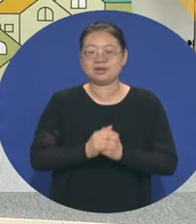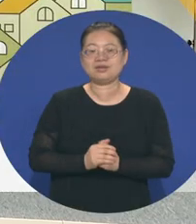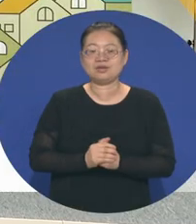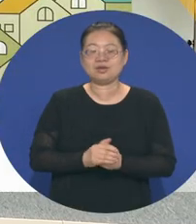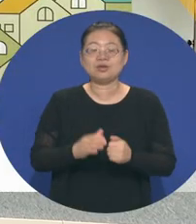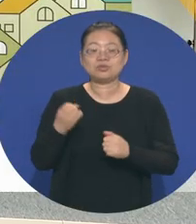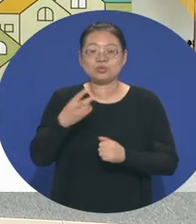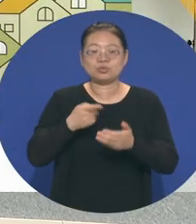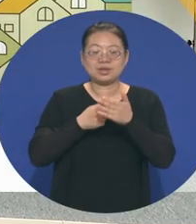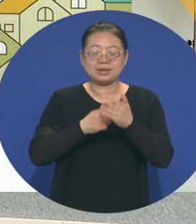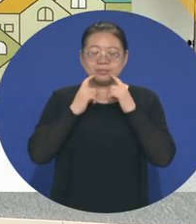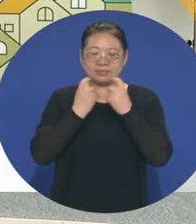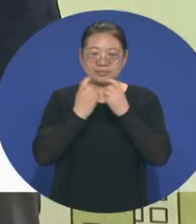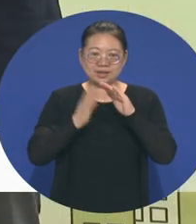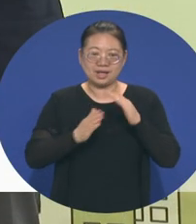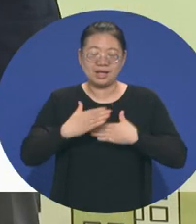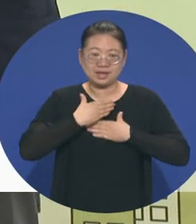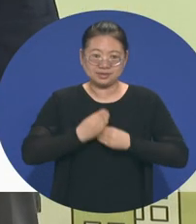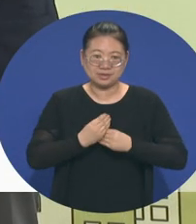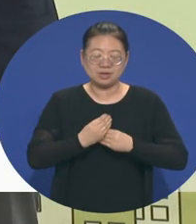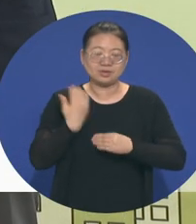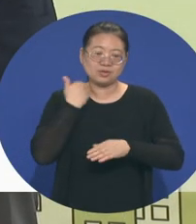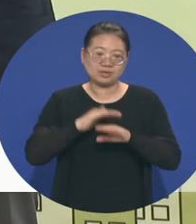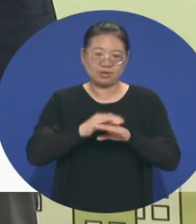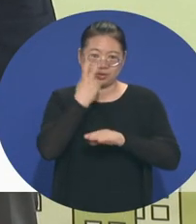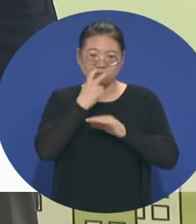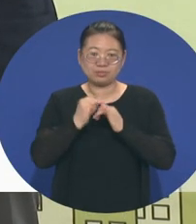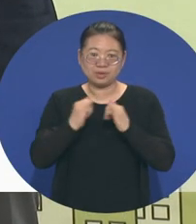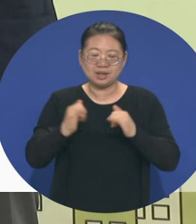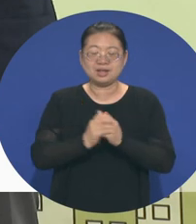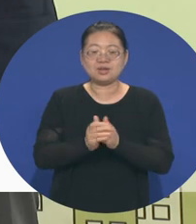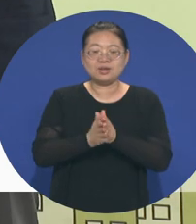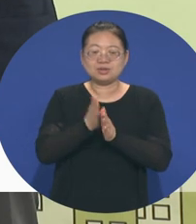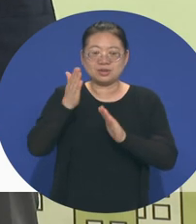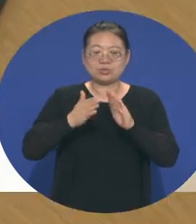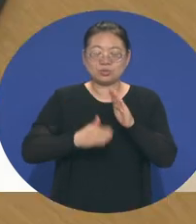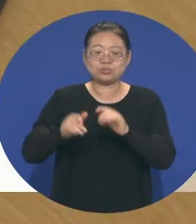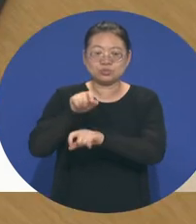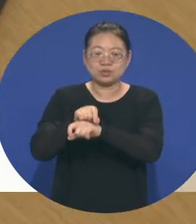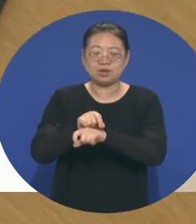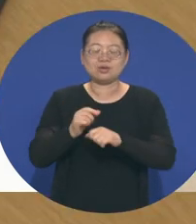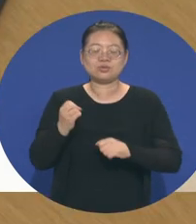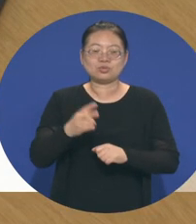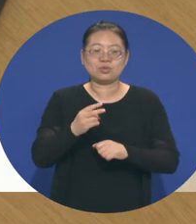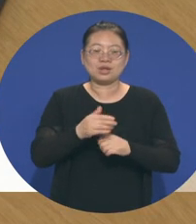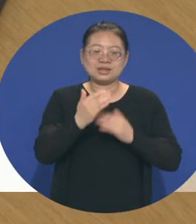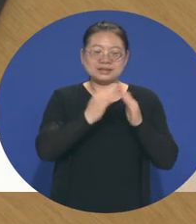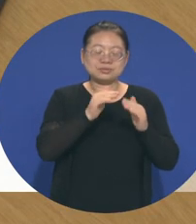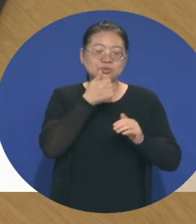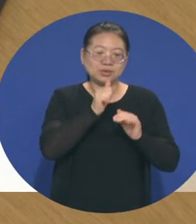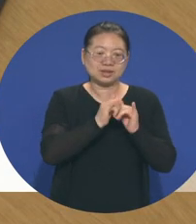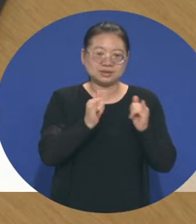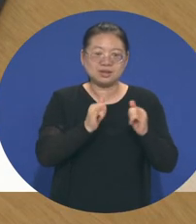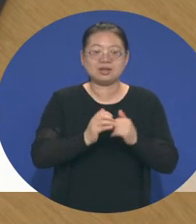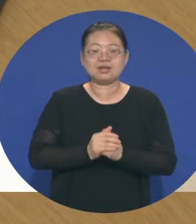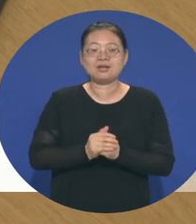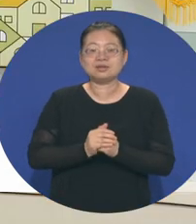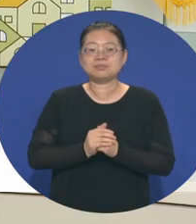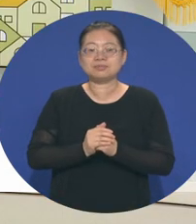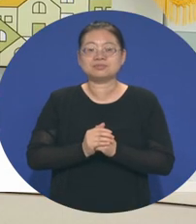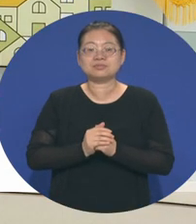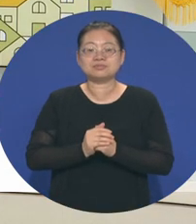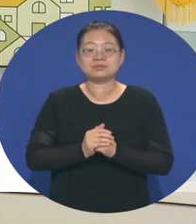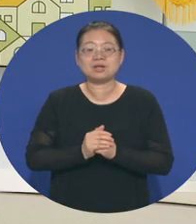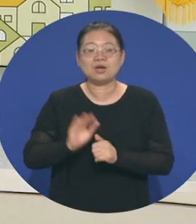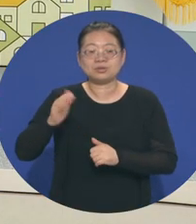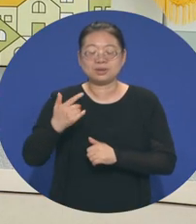함께 추진하는 민관합동 안전 전세 관리단은 도시군 공무원과 공인중개사 등 총 96명으로 구성된 전국